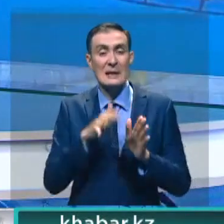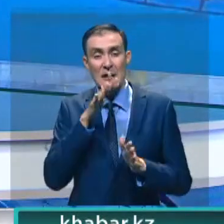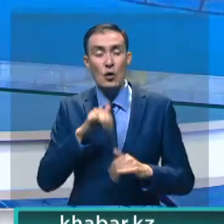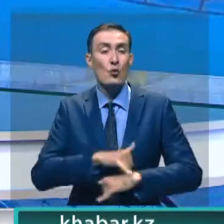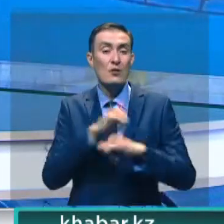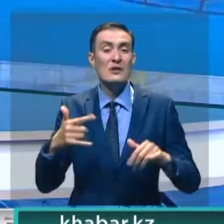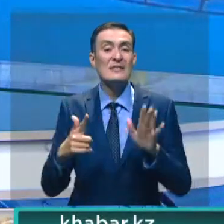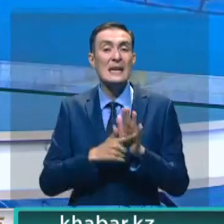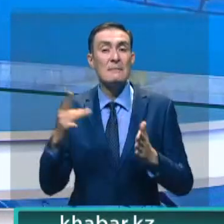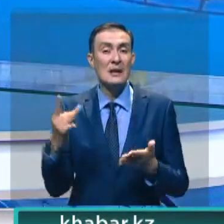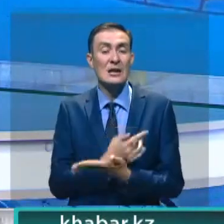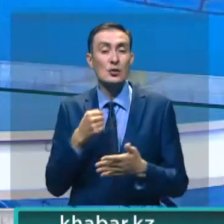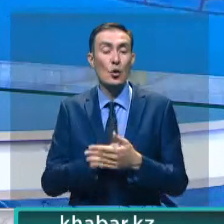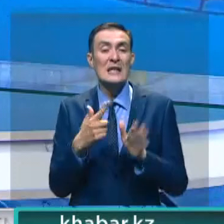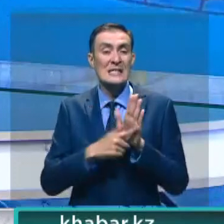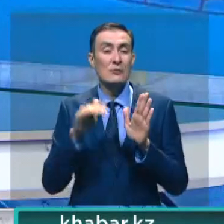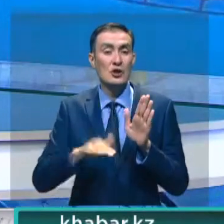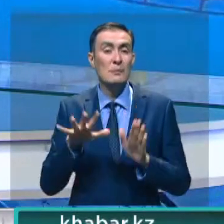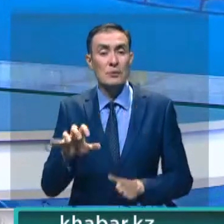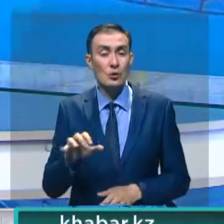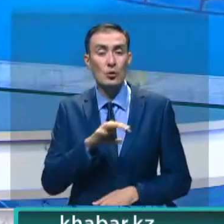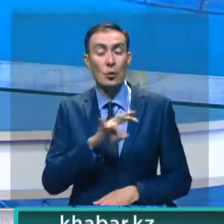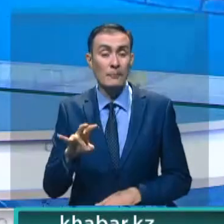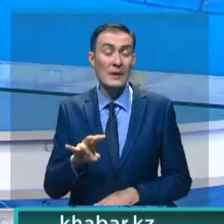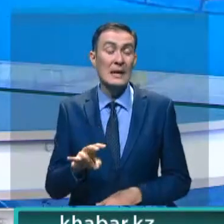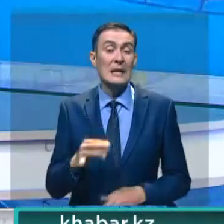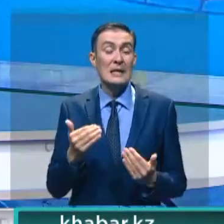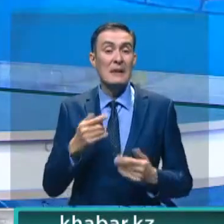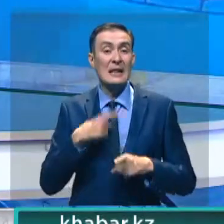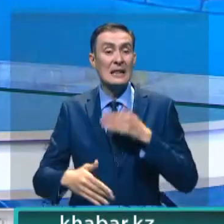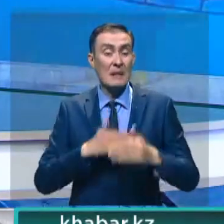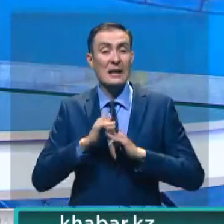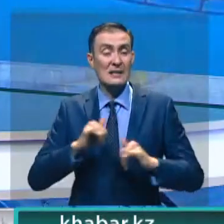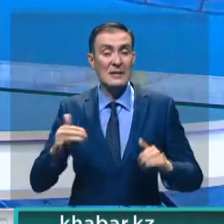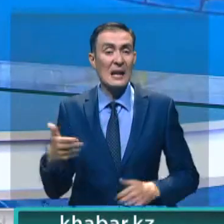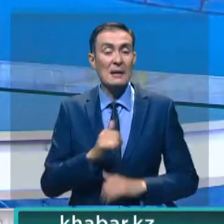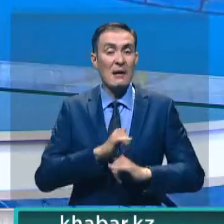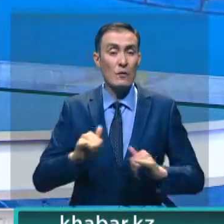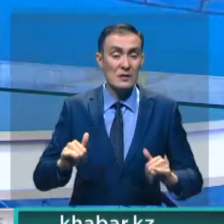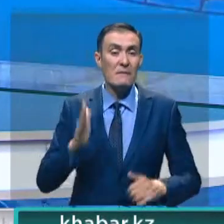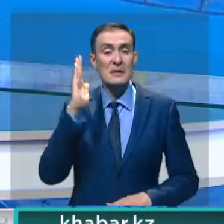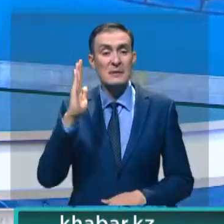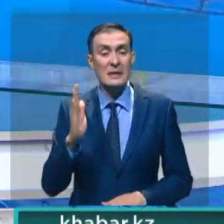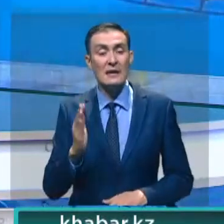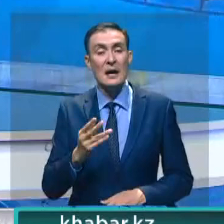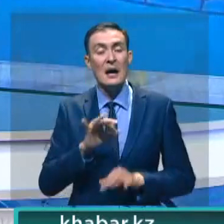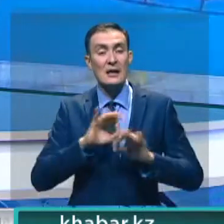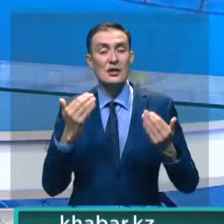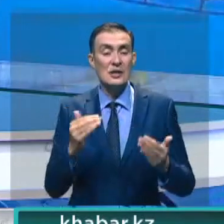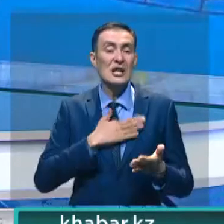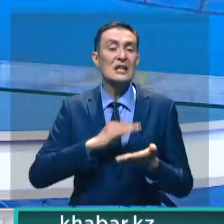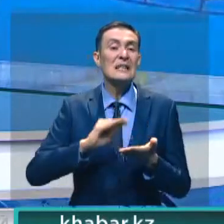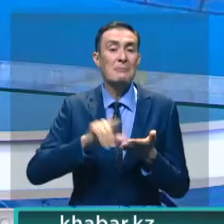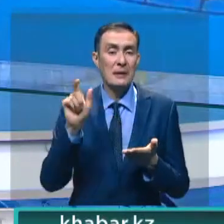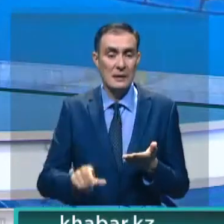лет возросли в 7 раз до 7 500 тонн. И вот темпы развития рыбоводства в перспективе увидел Вячеслав Ветлугин.